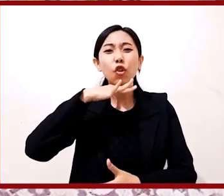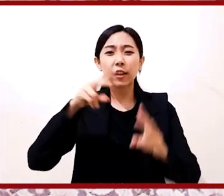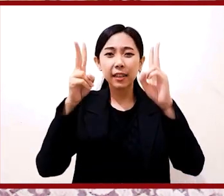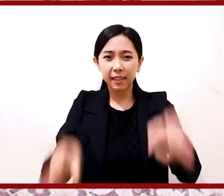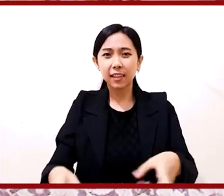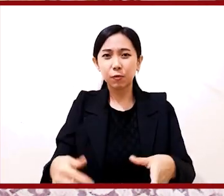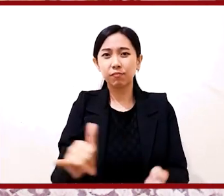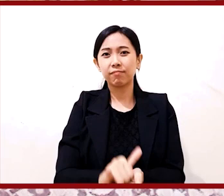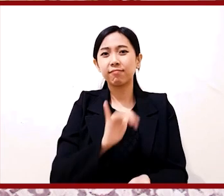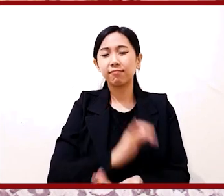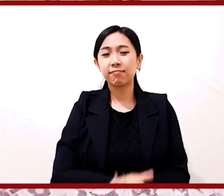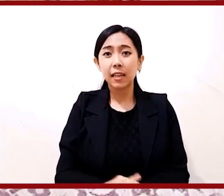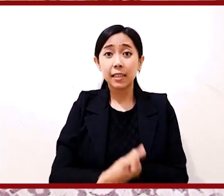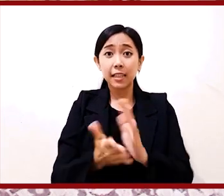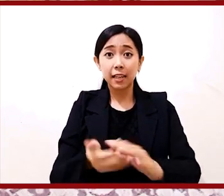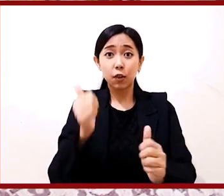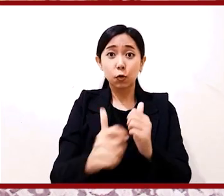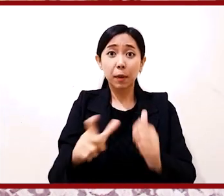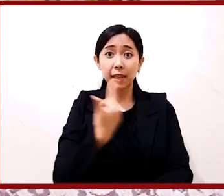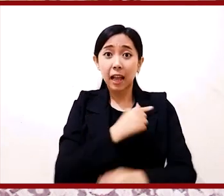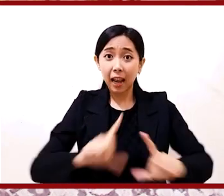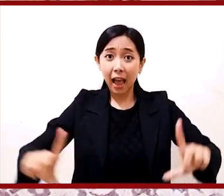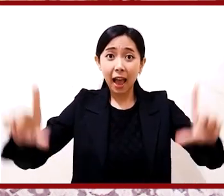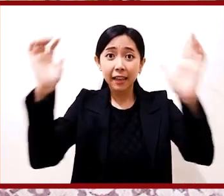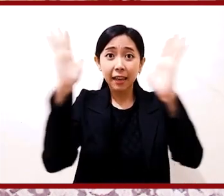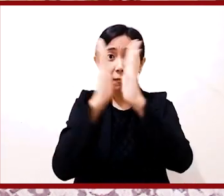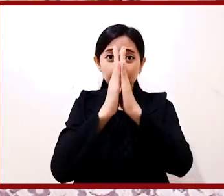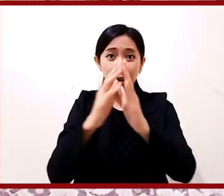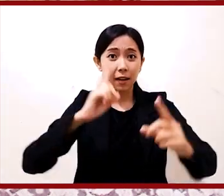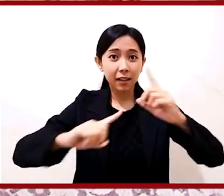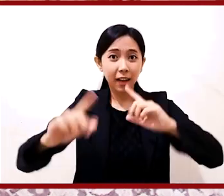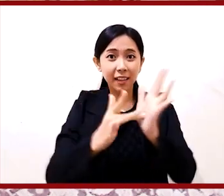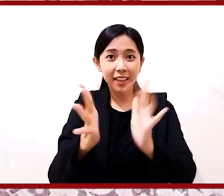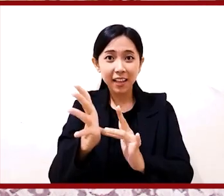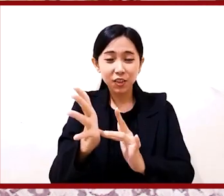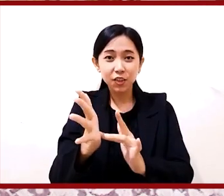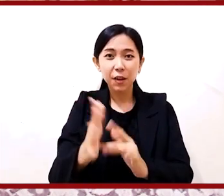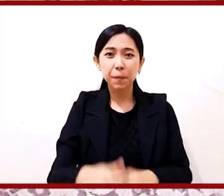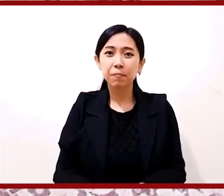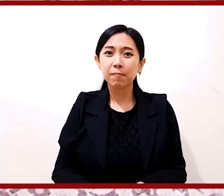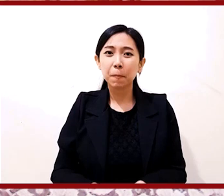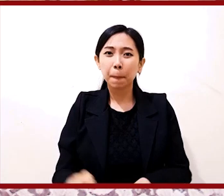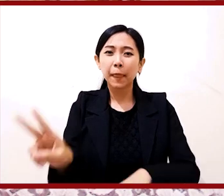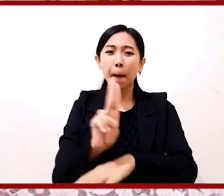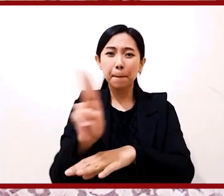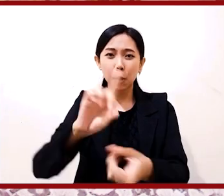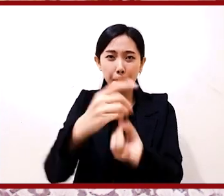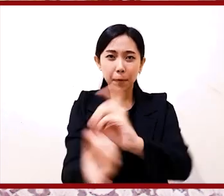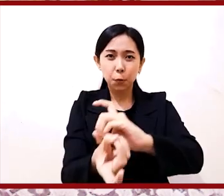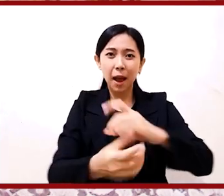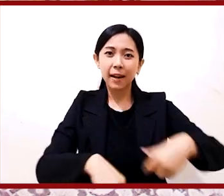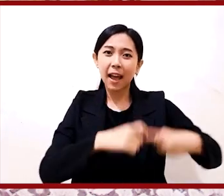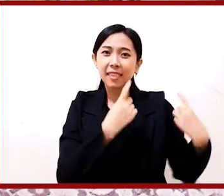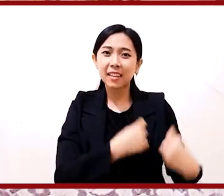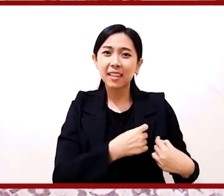menajiskan. Justru karena itu, agar kita layak beribadah kepada Tuhan, kata Yesus, maka diperlukan